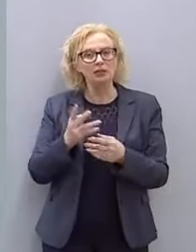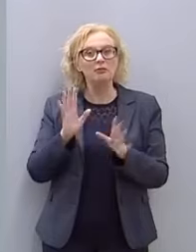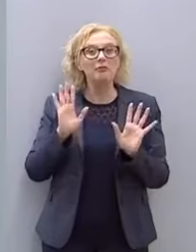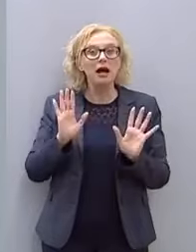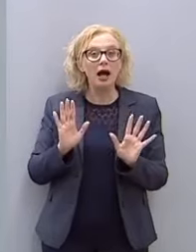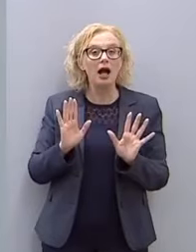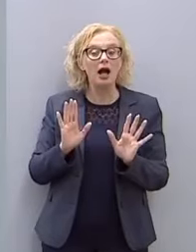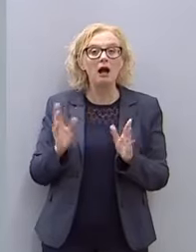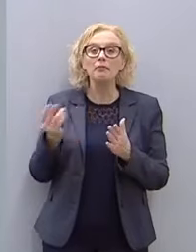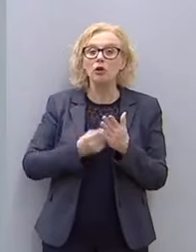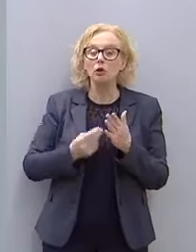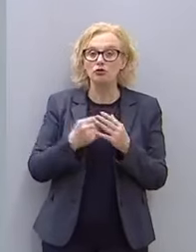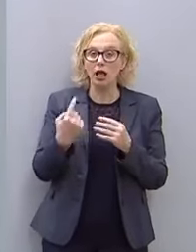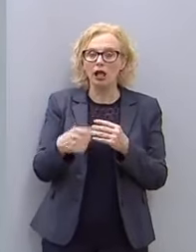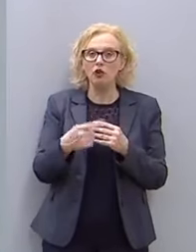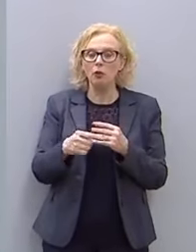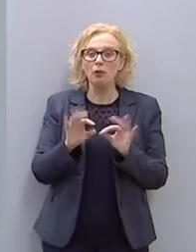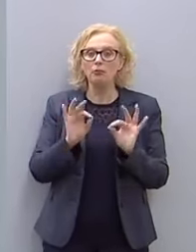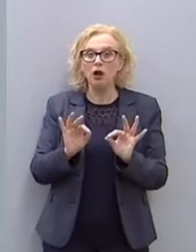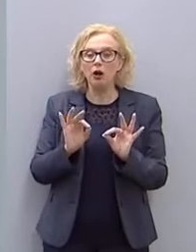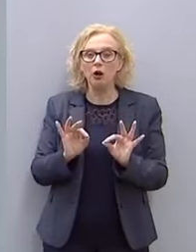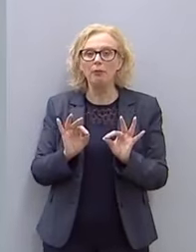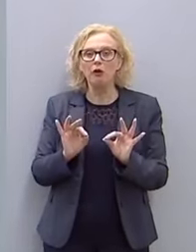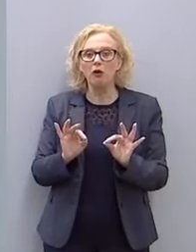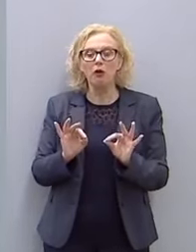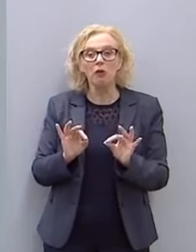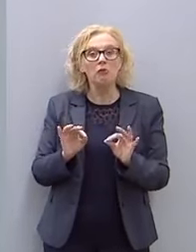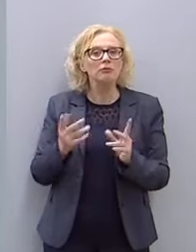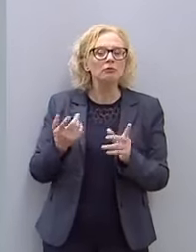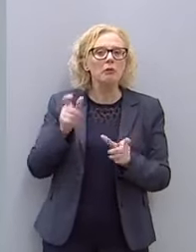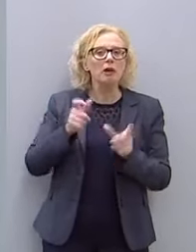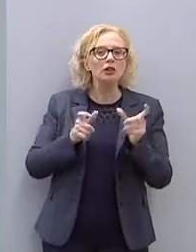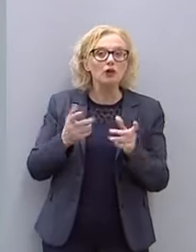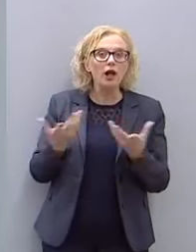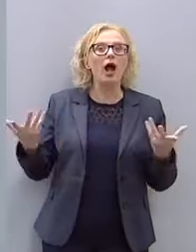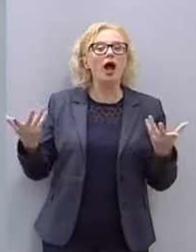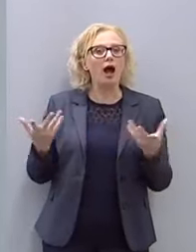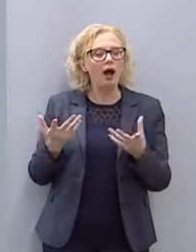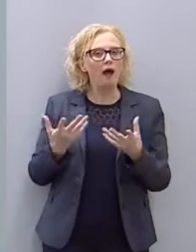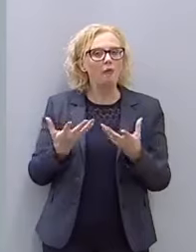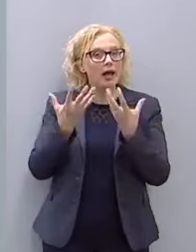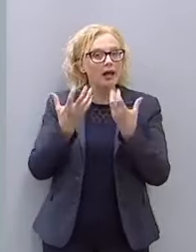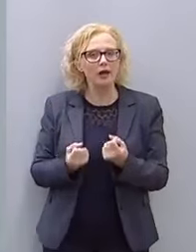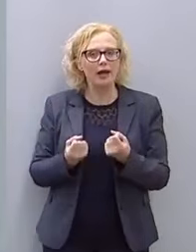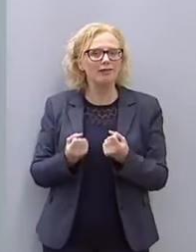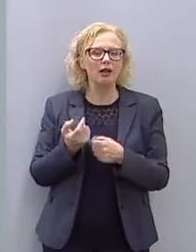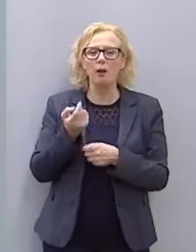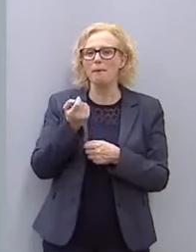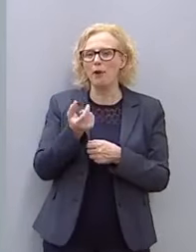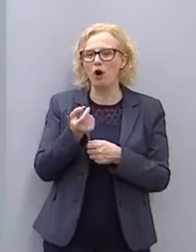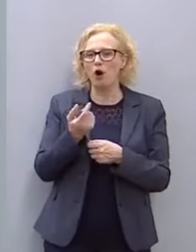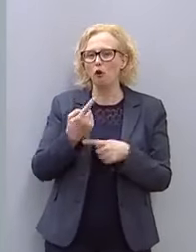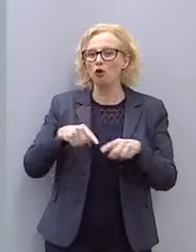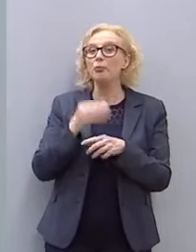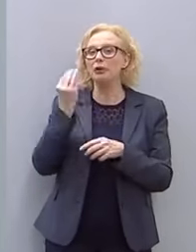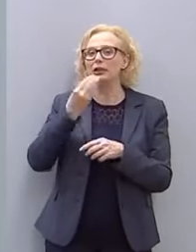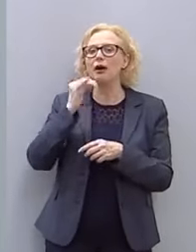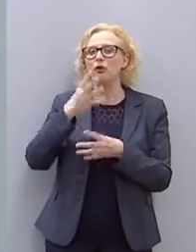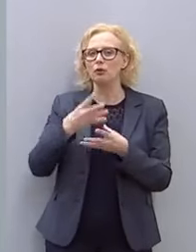diciamo quella quell attenzione da parte delle persone che magari anche noi aspettavamo che fosse